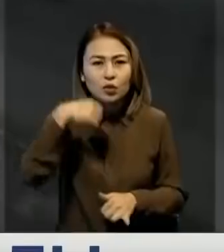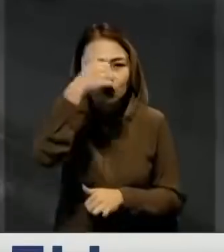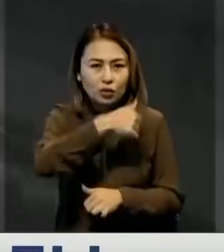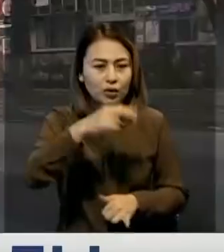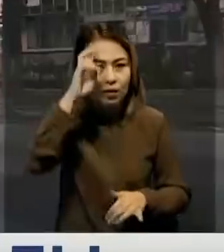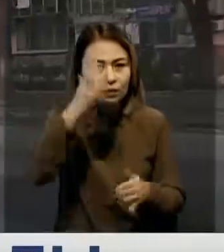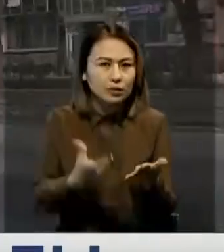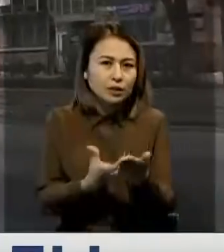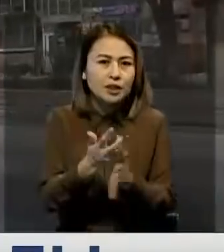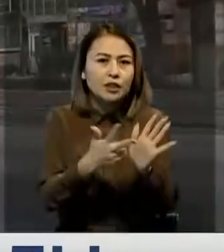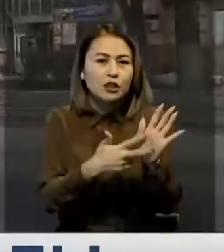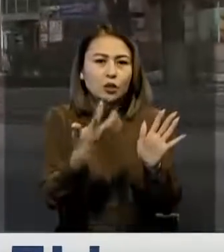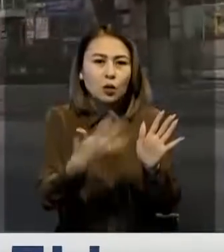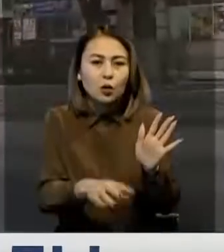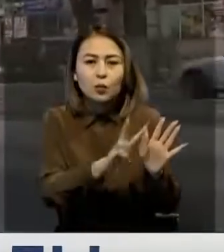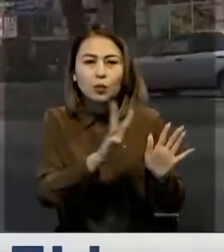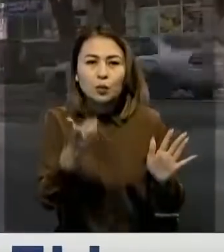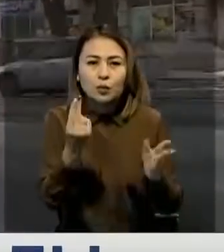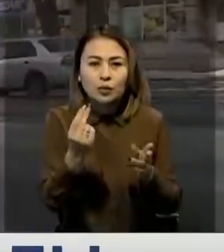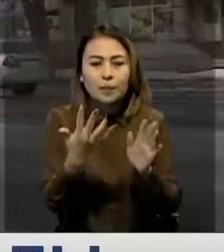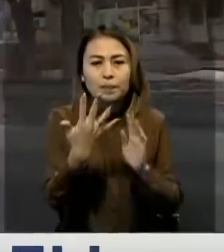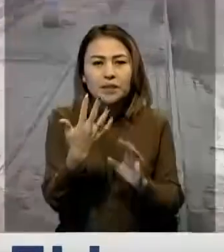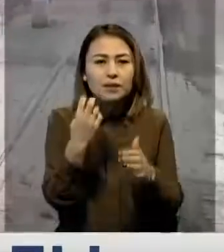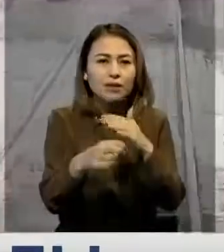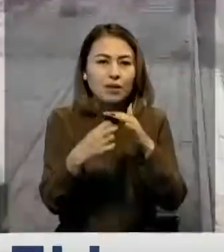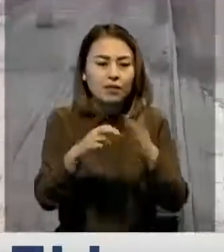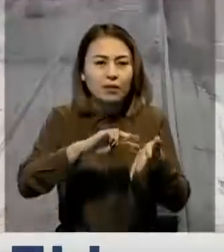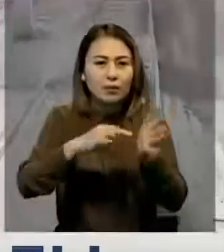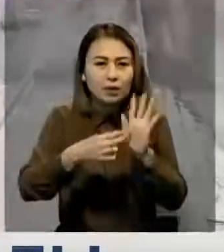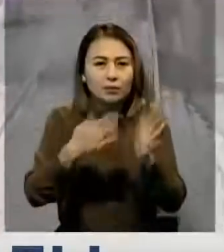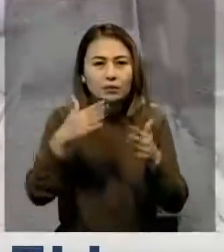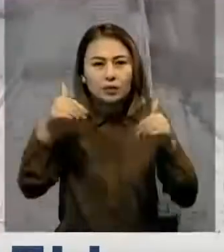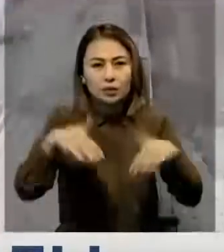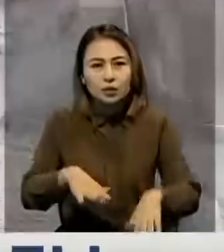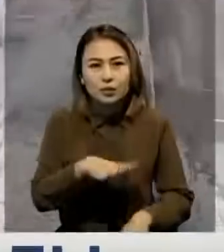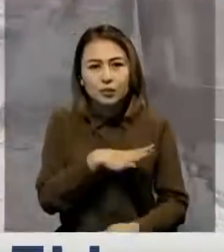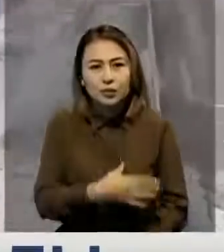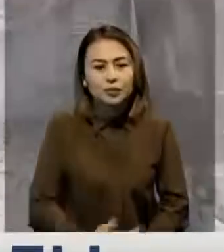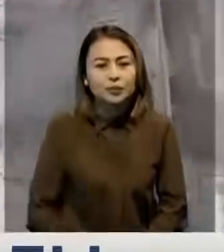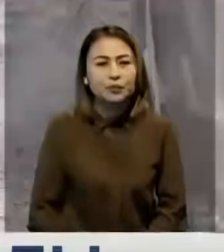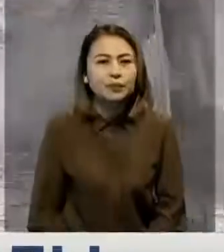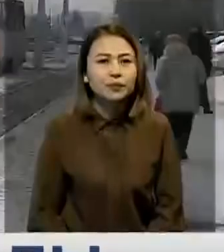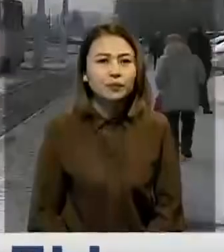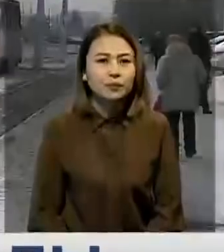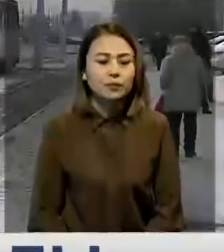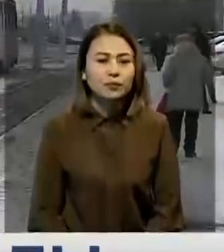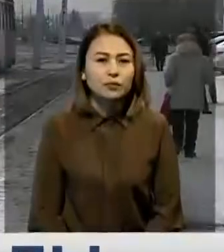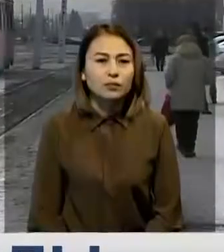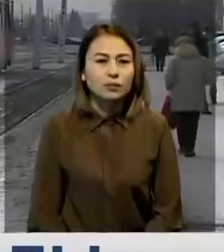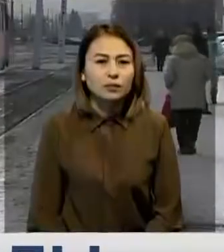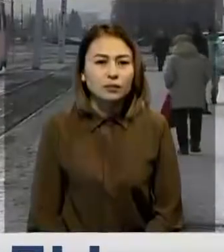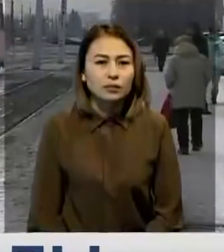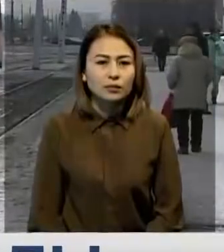бюджеттен 850 миллион теңге бөлініп, жаңа 5 трамвай алу жөнінде шешім қабылданды. Олжас Керейхан, Жігер Бабахан, Хабар